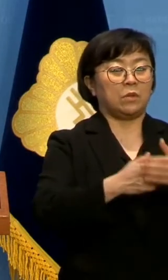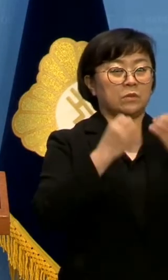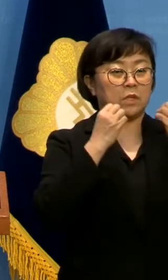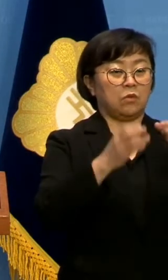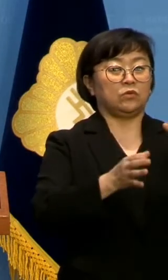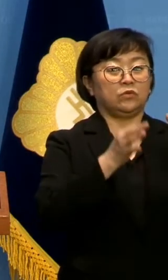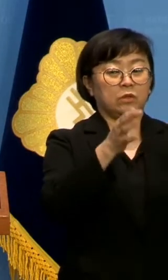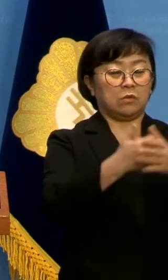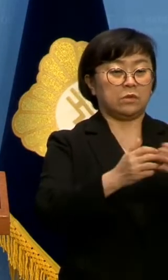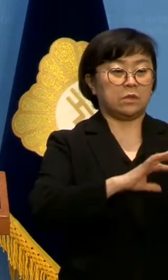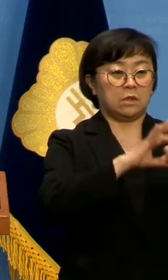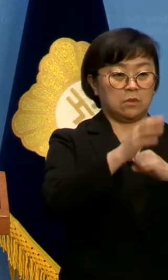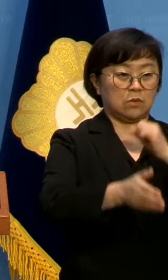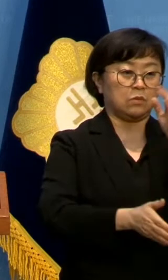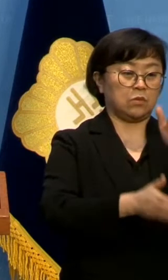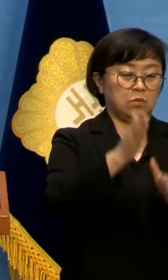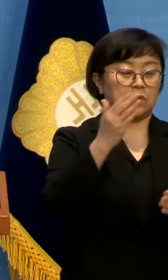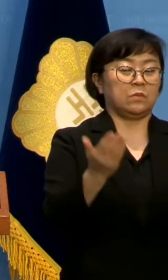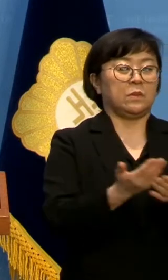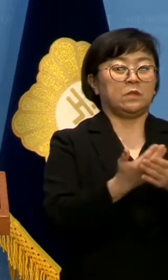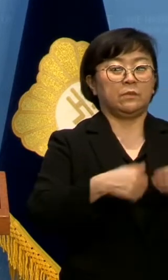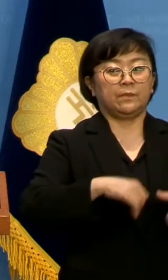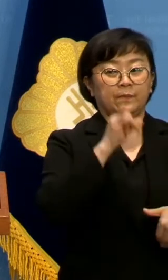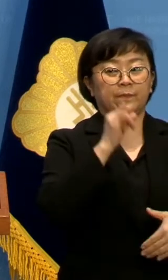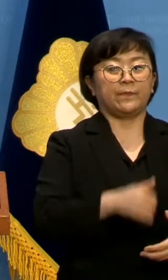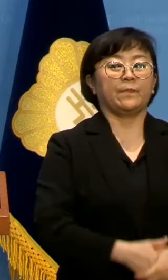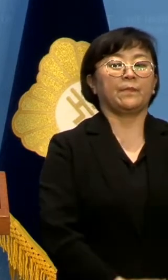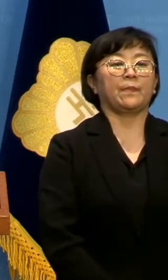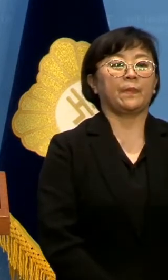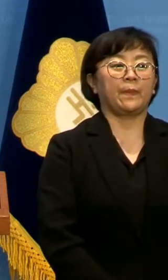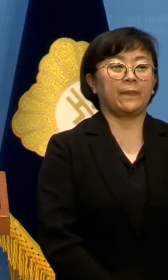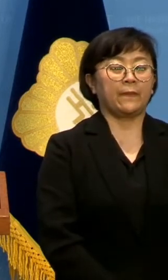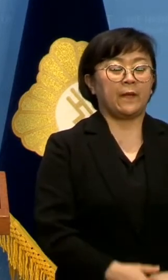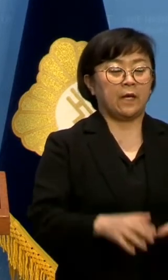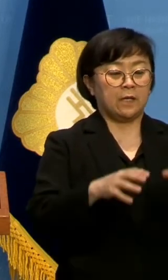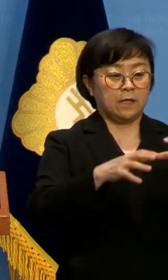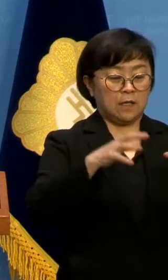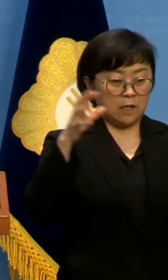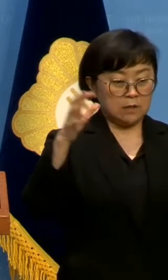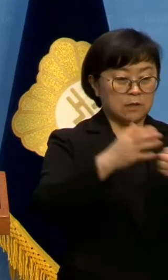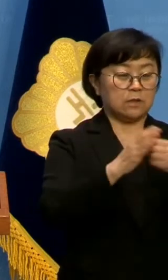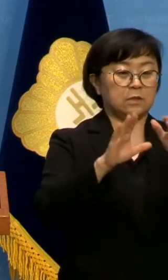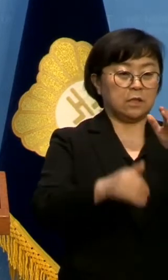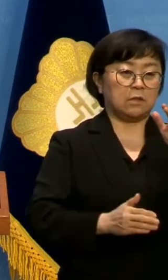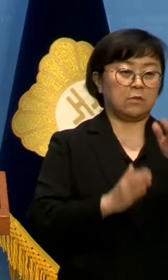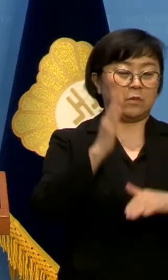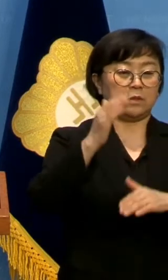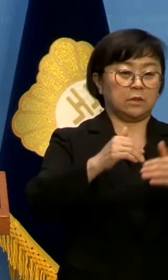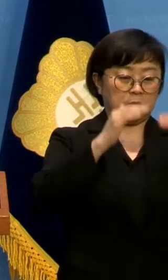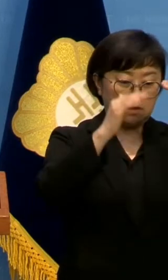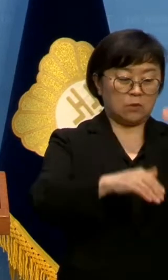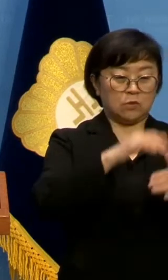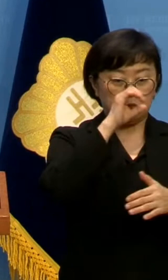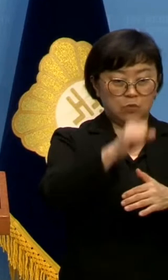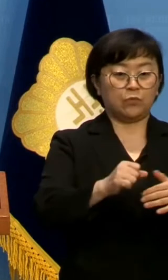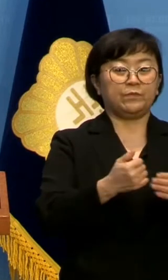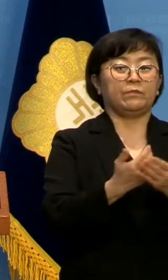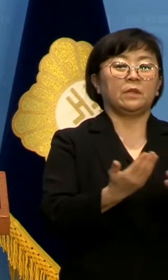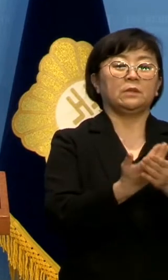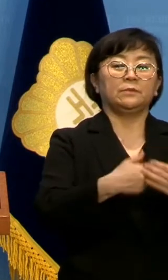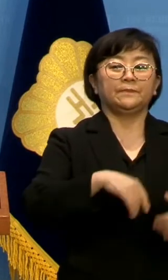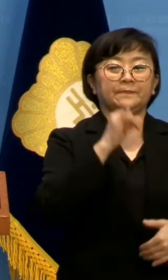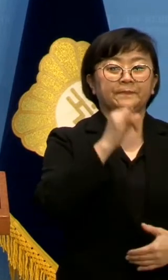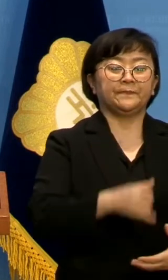투자로 세계적인 도시로 발돋움 해야 합니다. 양적 팽창 시대를 넘어 질적 성장으로 나아가야 하는